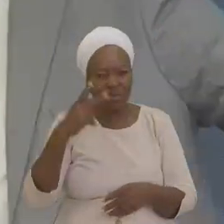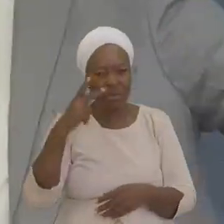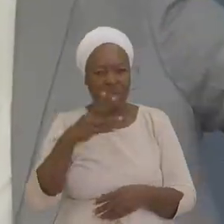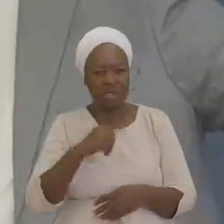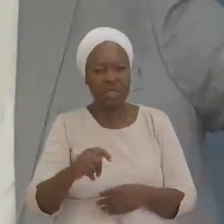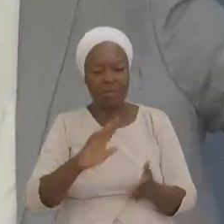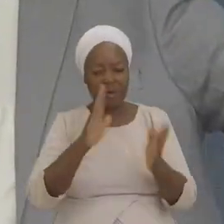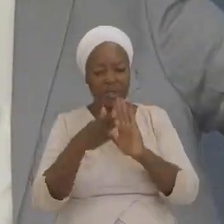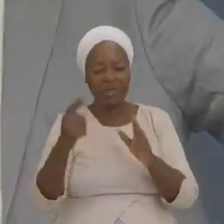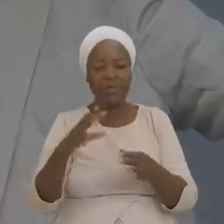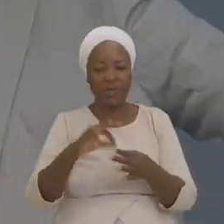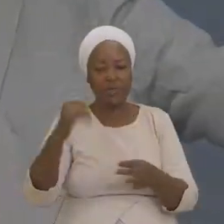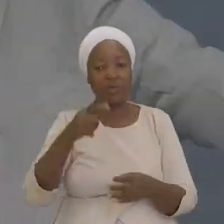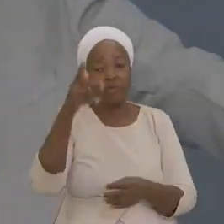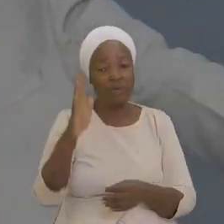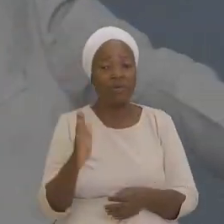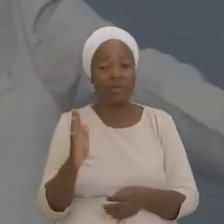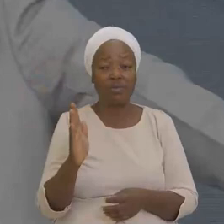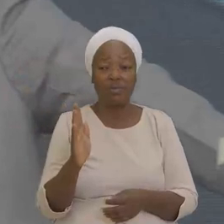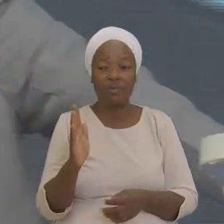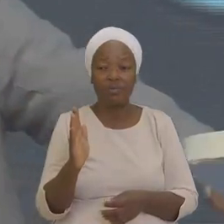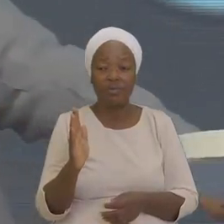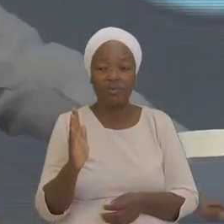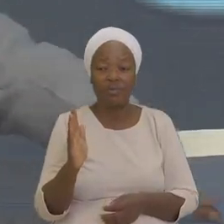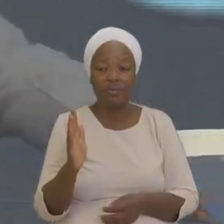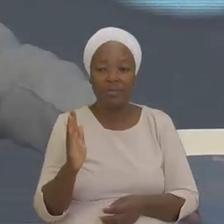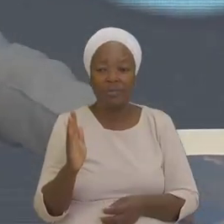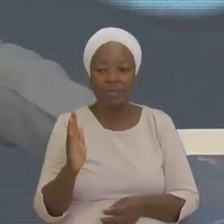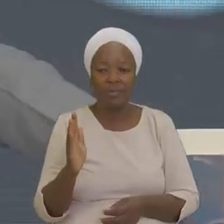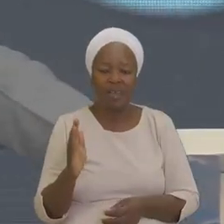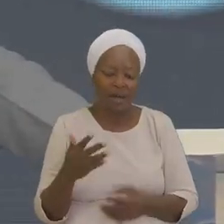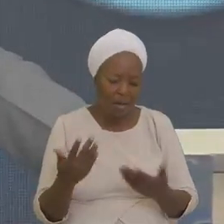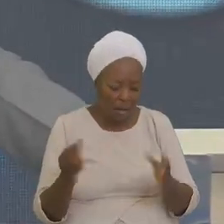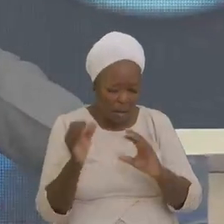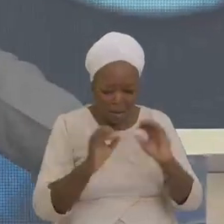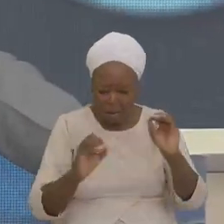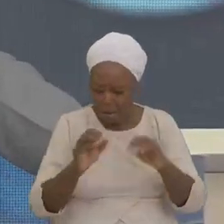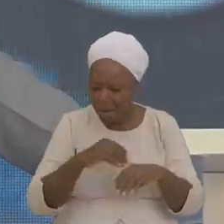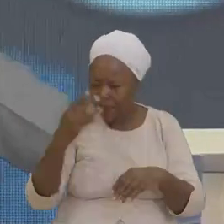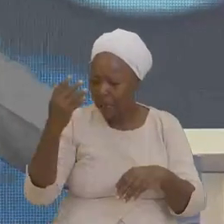Il y a des gens, parce qu'ils ne sentent pas la présence de l'Esprit de Dieu,